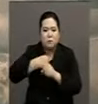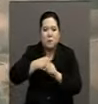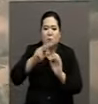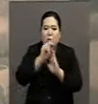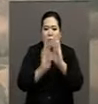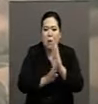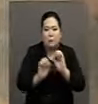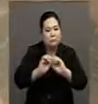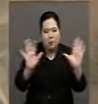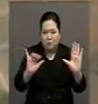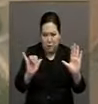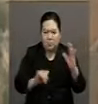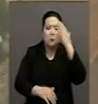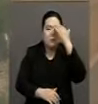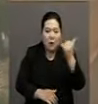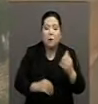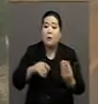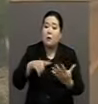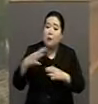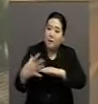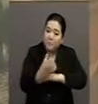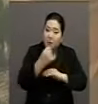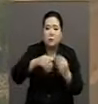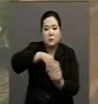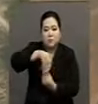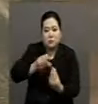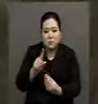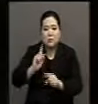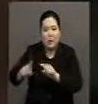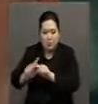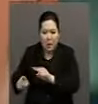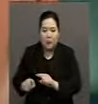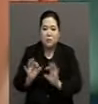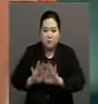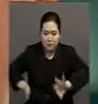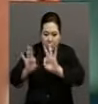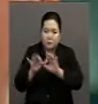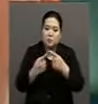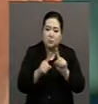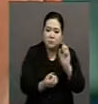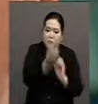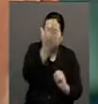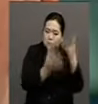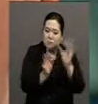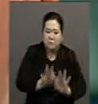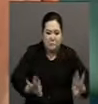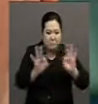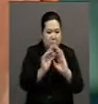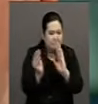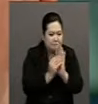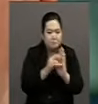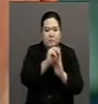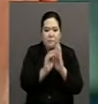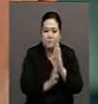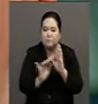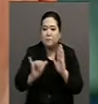างชัดเจนเมื่อเปรียบเทียบกับเรื่องการเมืองหรือภาวะเศรษฐกิจ ปลูกป่าเนี่ยไม่ใช่ปลูก